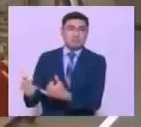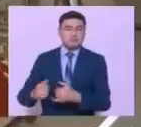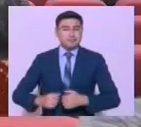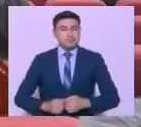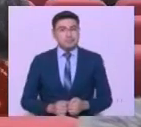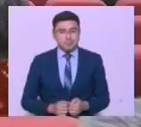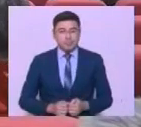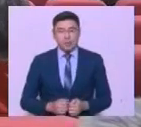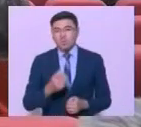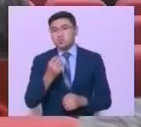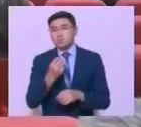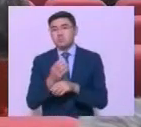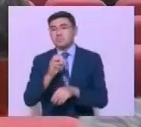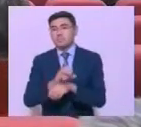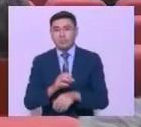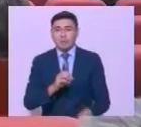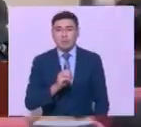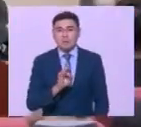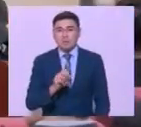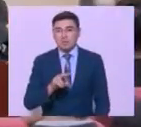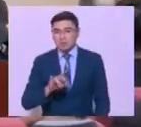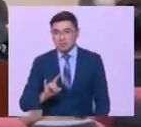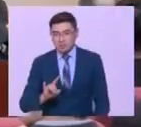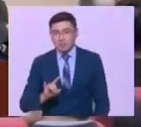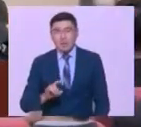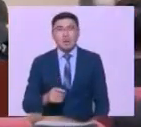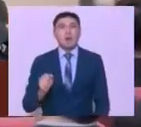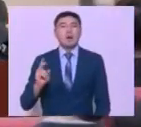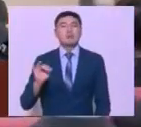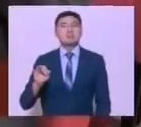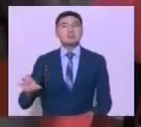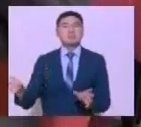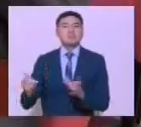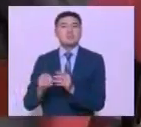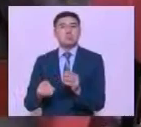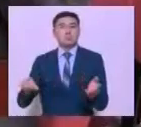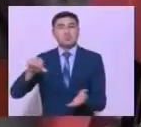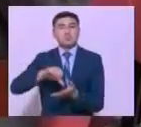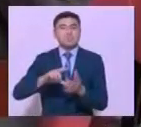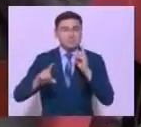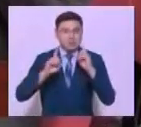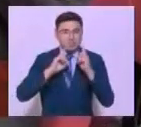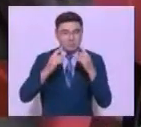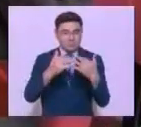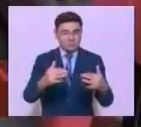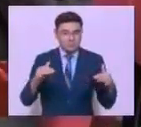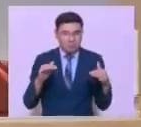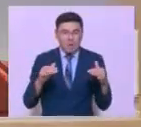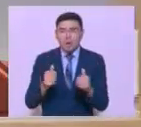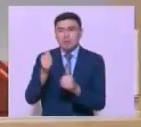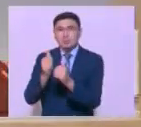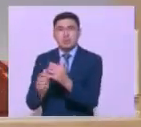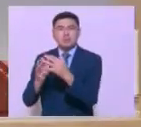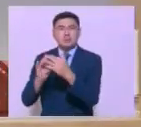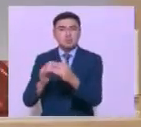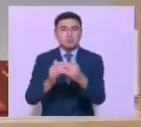отырмыз. Сонымен қатар Ералы Тоғжанов ауыл және аудан әкімдерінің қатысуымен мәжіліс өткізді. Жиында мемлекеттік бағдарлама аясында әр ауданның жеке жобасы